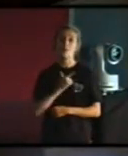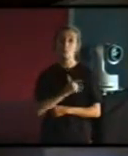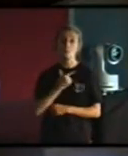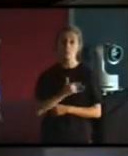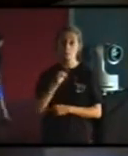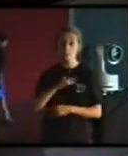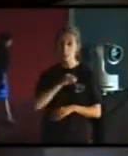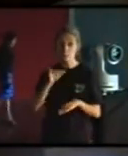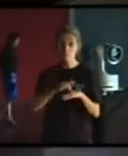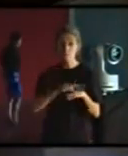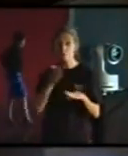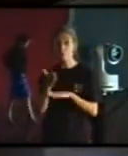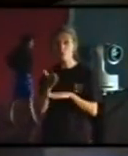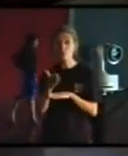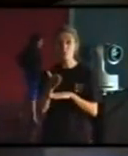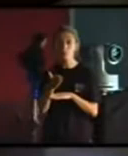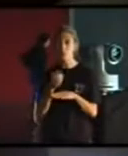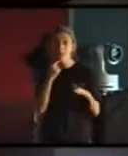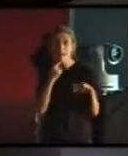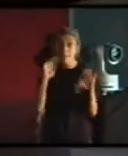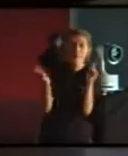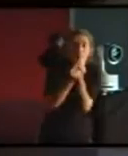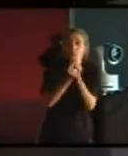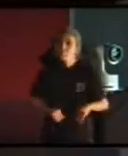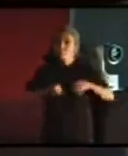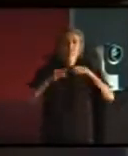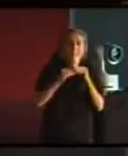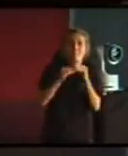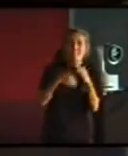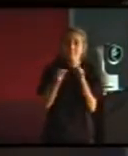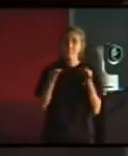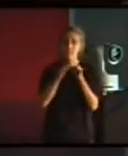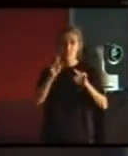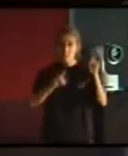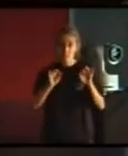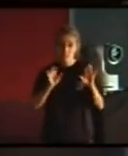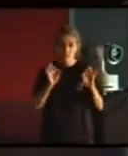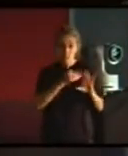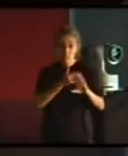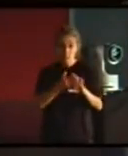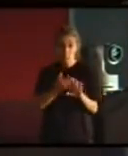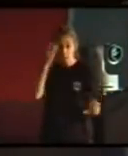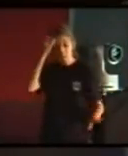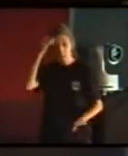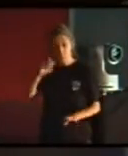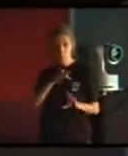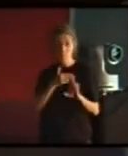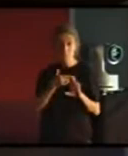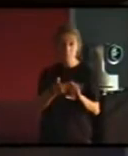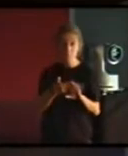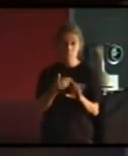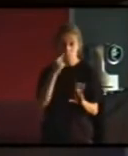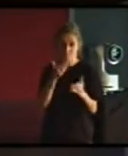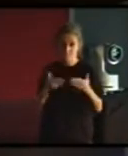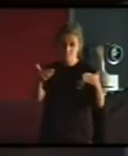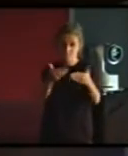pas connu cette salle, on n'a pas connu nos premiers émois amoureux là-bas, on n'a pas vécu là-bas, donc on n'est pas vraiment concerné directement, donc on a eu cette